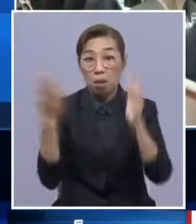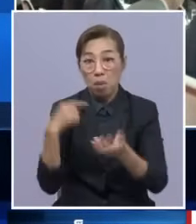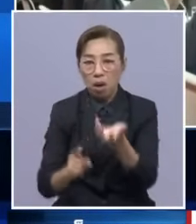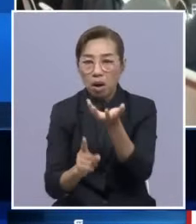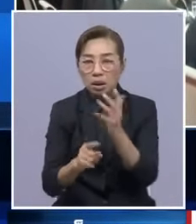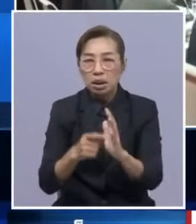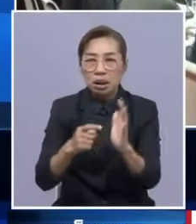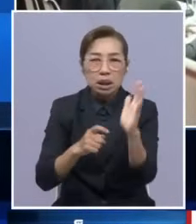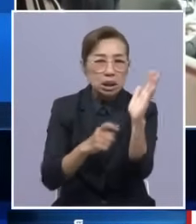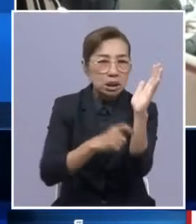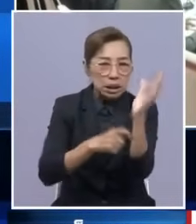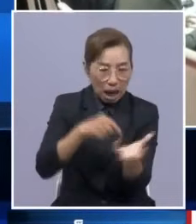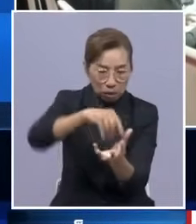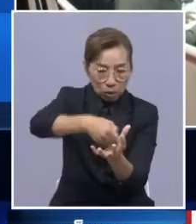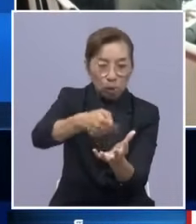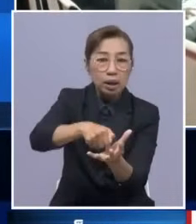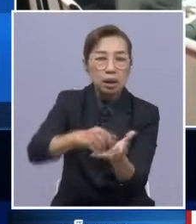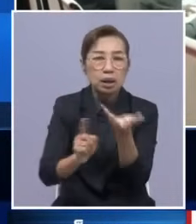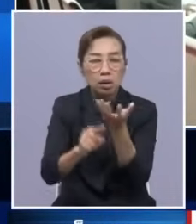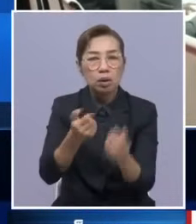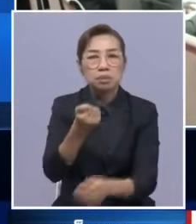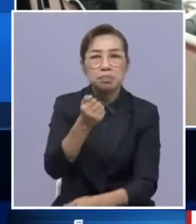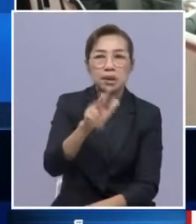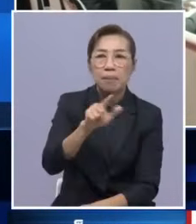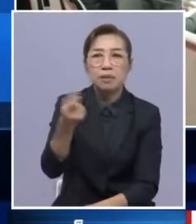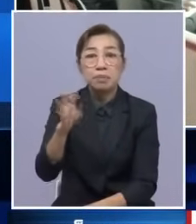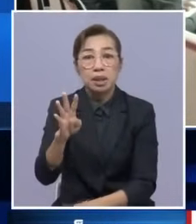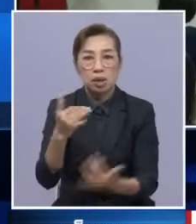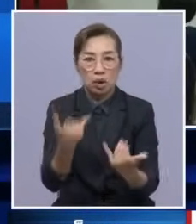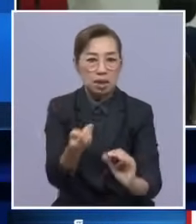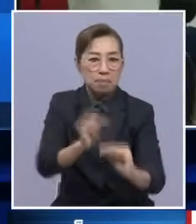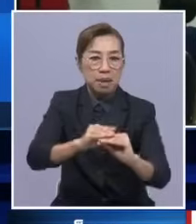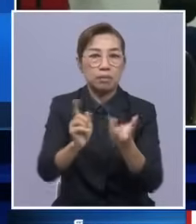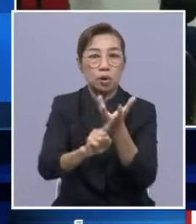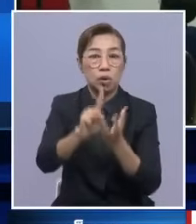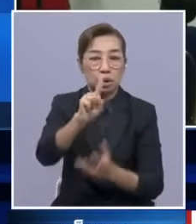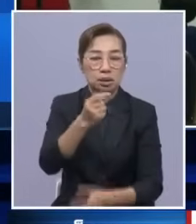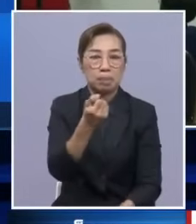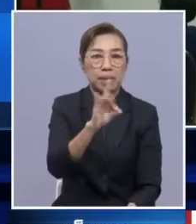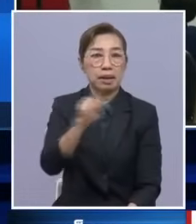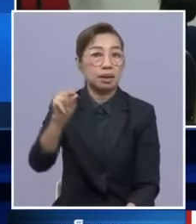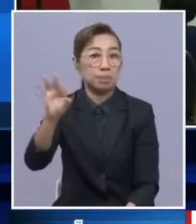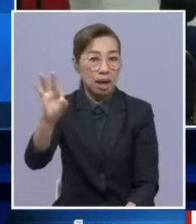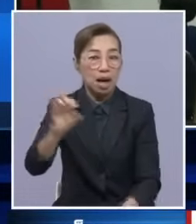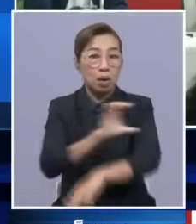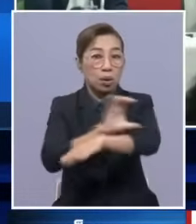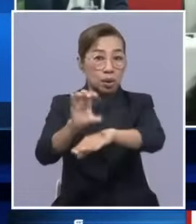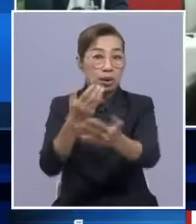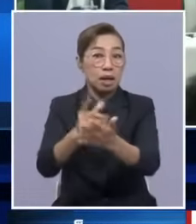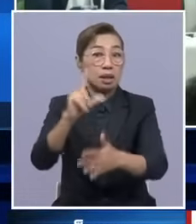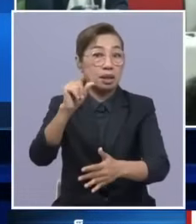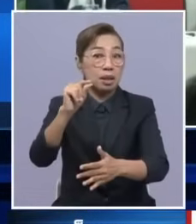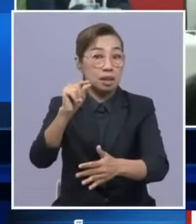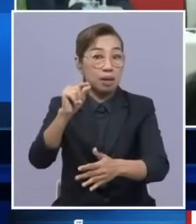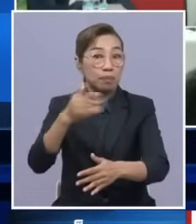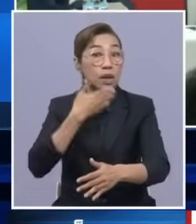มละ 13-14 บาทวันนี้เป็น 28-29 บาทต่อกิโลกรัมรถไฟฟ้า20บาทตลอดสายเริ่ม